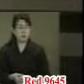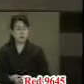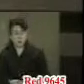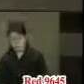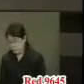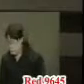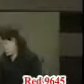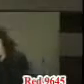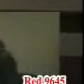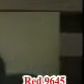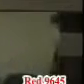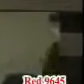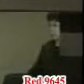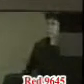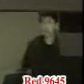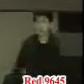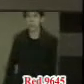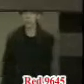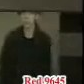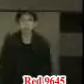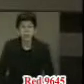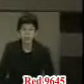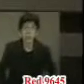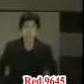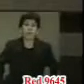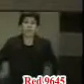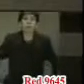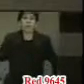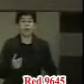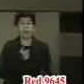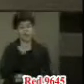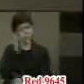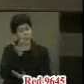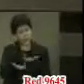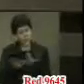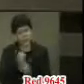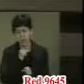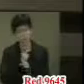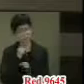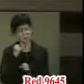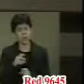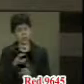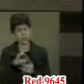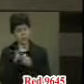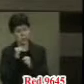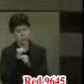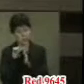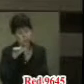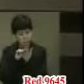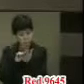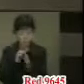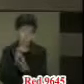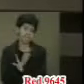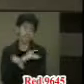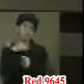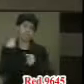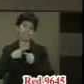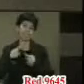ว่ามันมีข้อบกพร่องแล้วผมอธิบายตลอดเลยมันไม่มีทางแล้วก็แก้เสร็จก็บอกว่ายังย้อนหลังไม่ได้